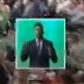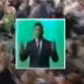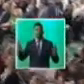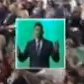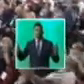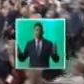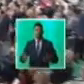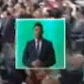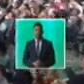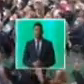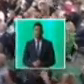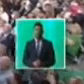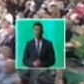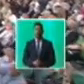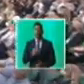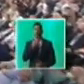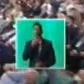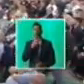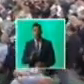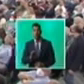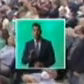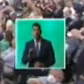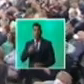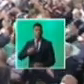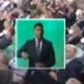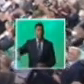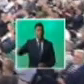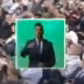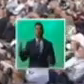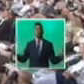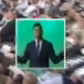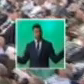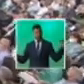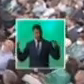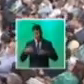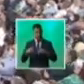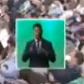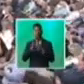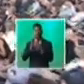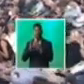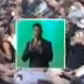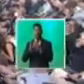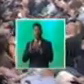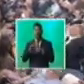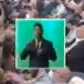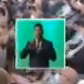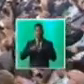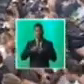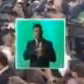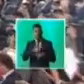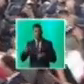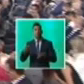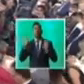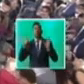ομό Ροδόπης. Και θεωρούμε, όπως και στις προηγούμενες εκλογές, θα έχουμε ένα υψηλό ποσοστό. Είναι 5 υποψήφοι ισχυροί και θα έχουμε τα πιο